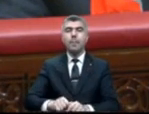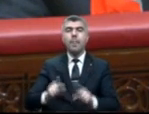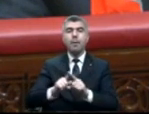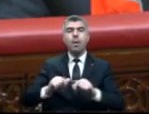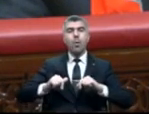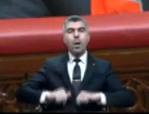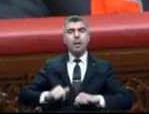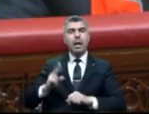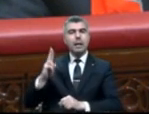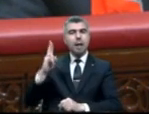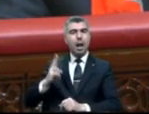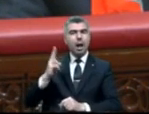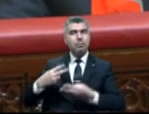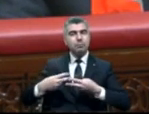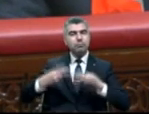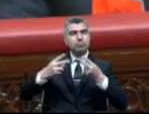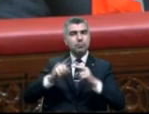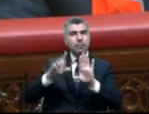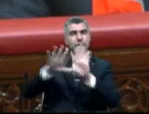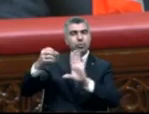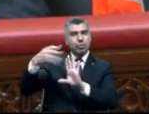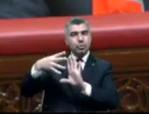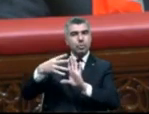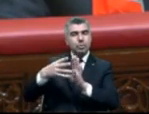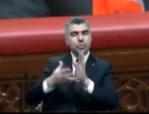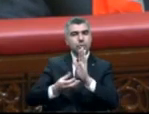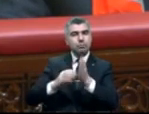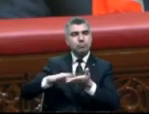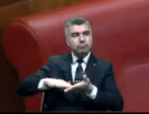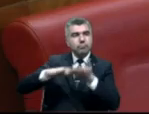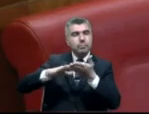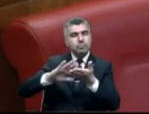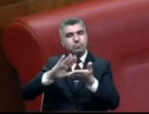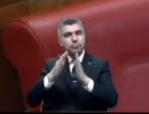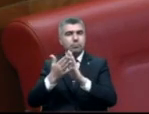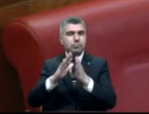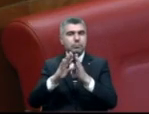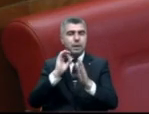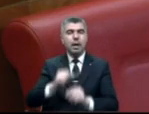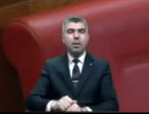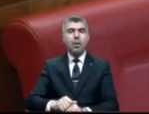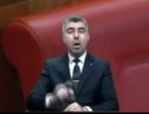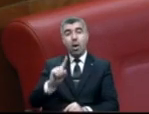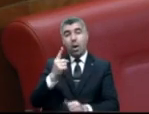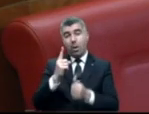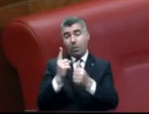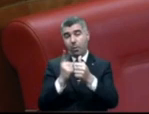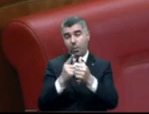بإطلاق برامج ومبادرات لتطوير مشاريع الطاقة المتجددة ستمكن من رفع حصة هذه الطاقات. أولا